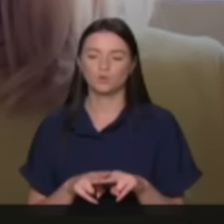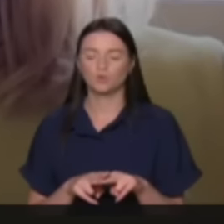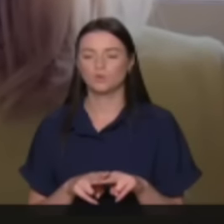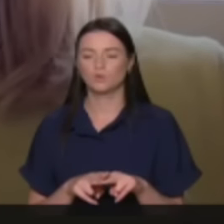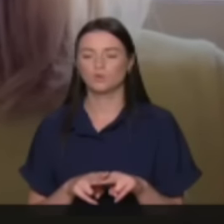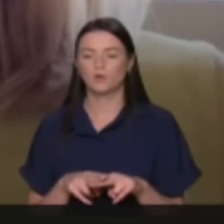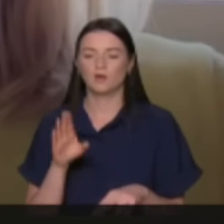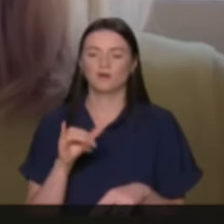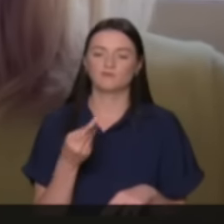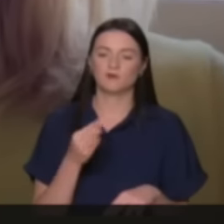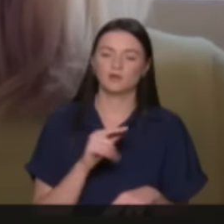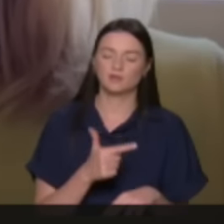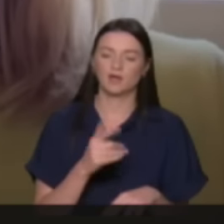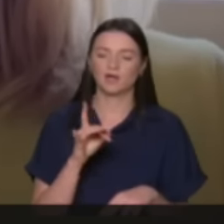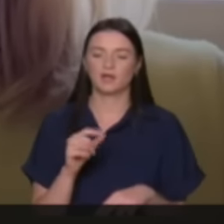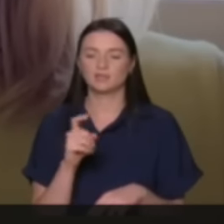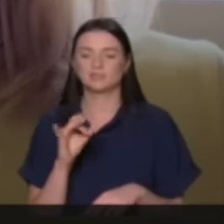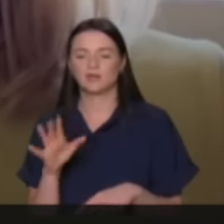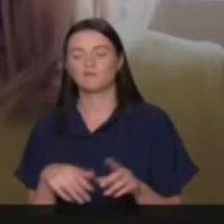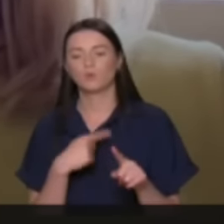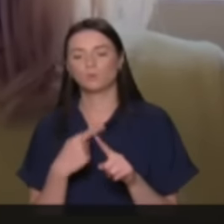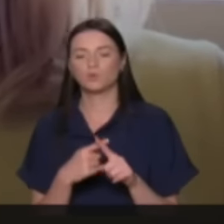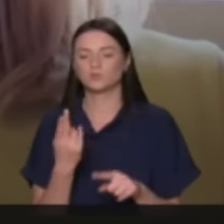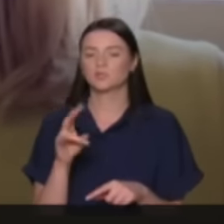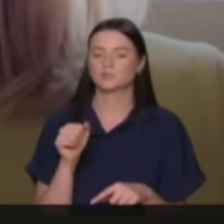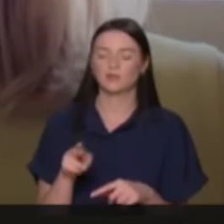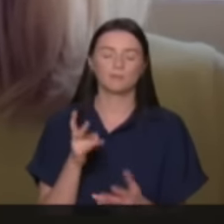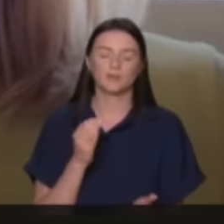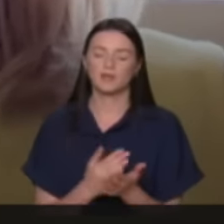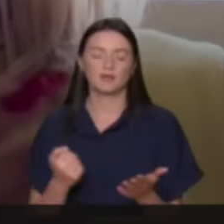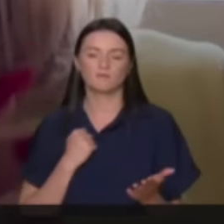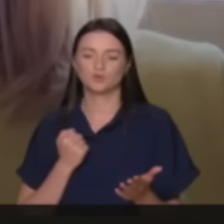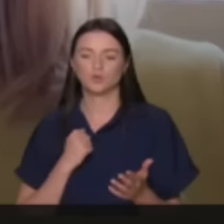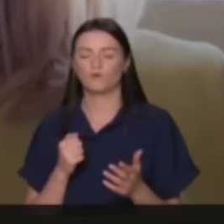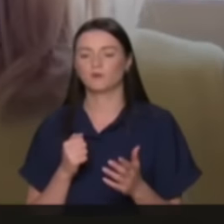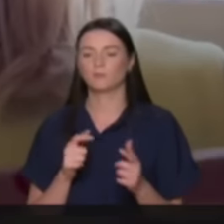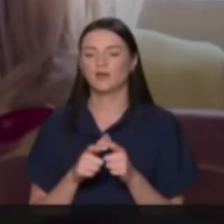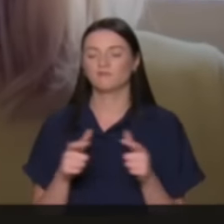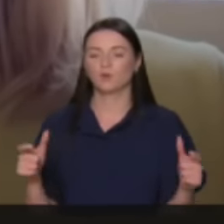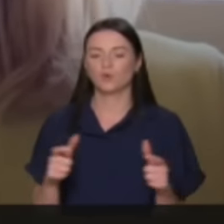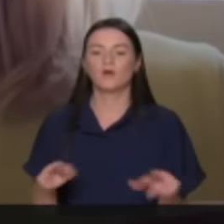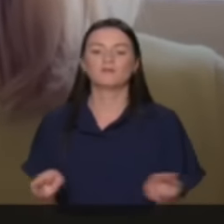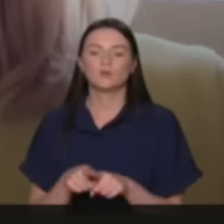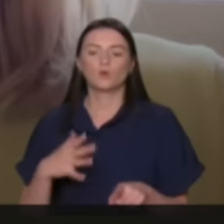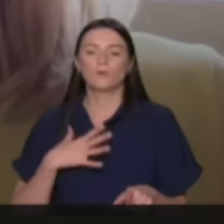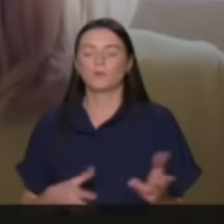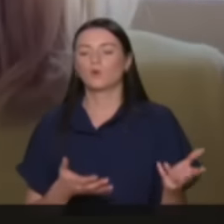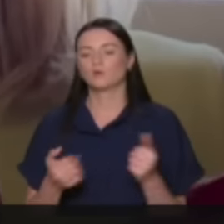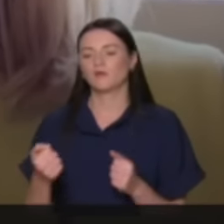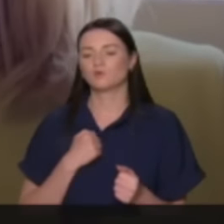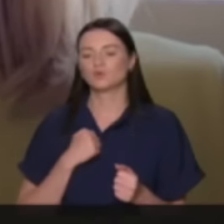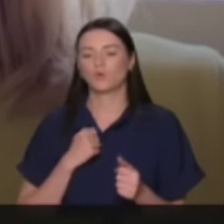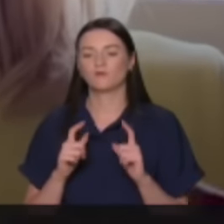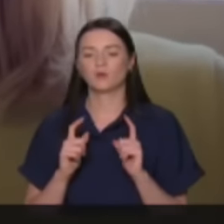витяг з резерву плюс, витяг з НАПу не є військовим квитком, тому все одно прийдеться отримувати військовий квиток і